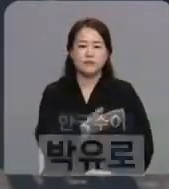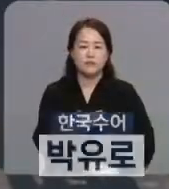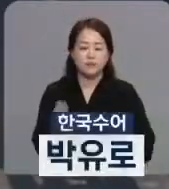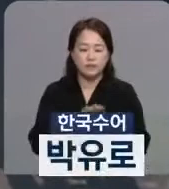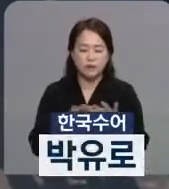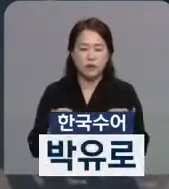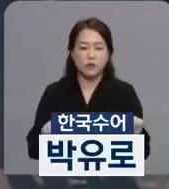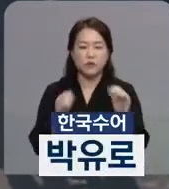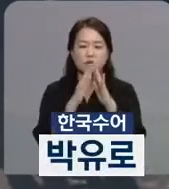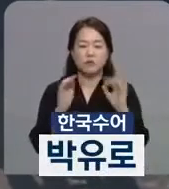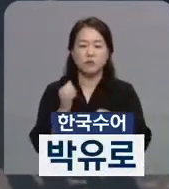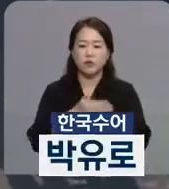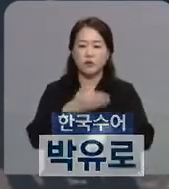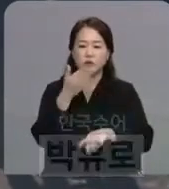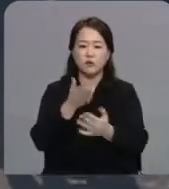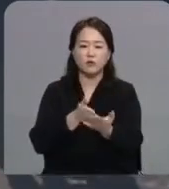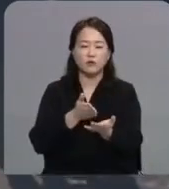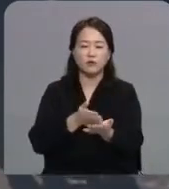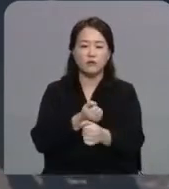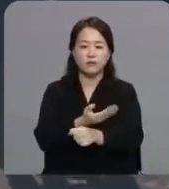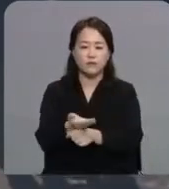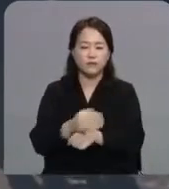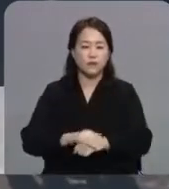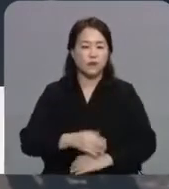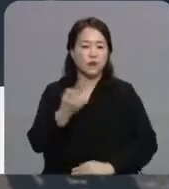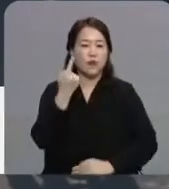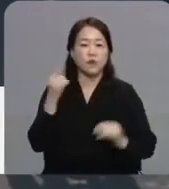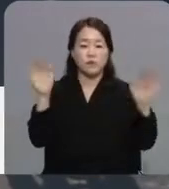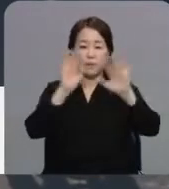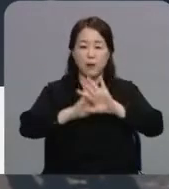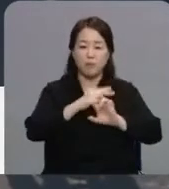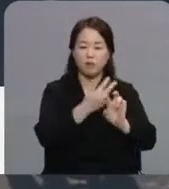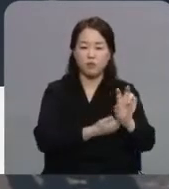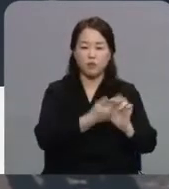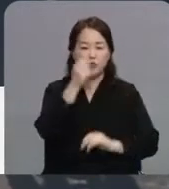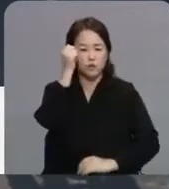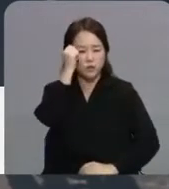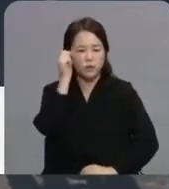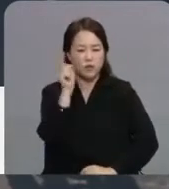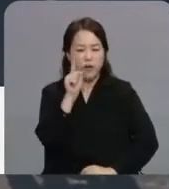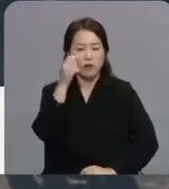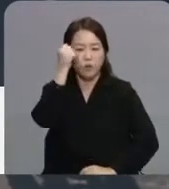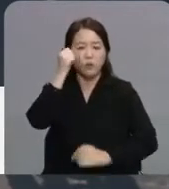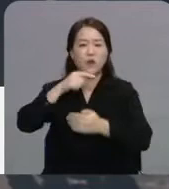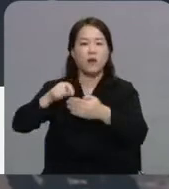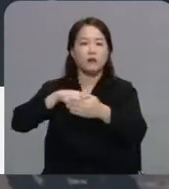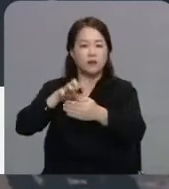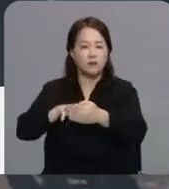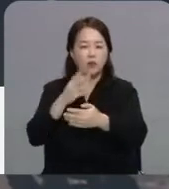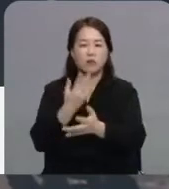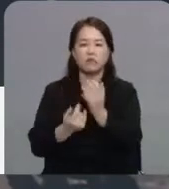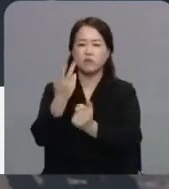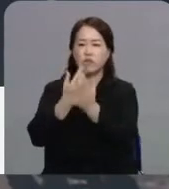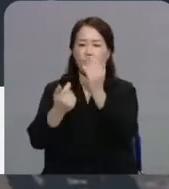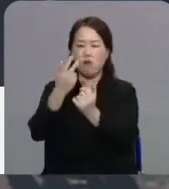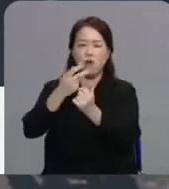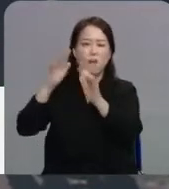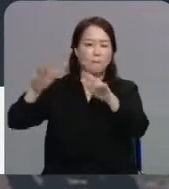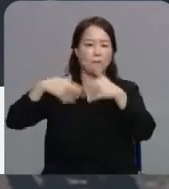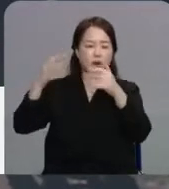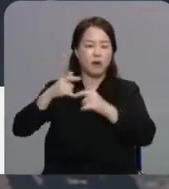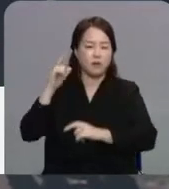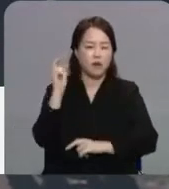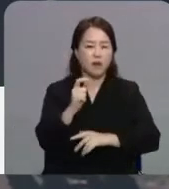여러분 안녕하십니까? 전북권 9시 뉴스입니다. 어젯밤 무주 리조트의 한 호텔에서 불이 났습니다. 강한 바람까지